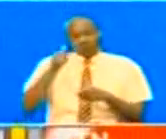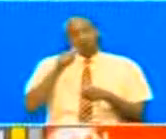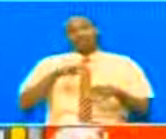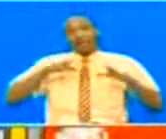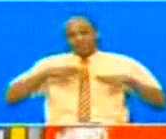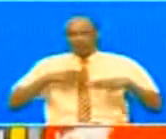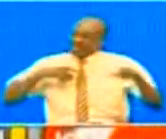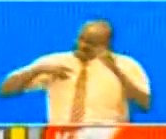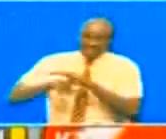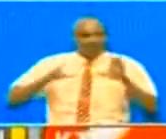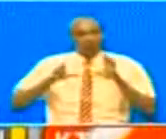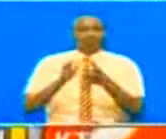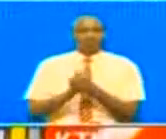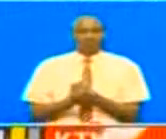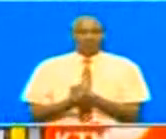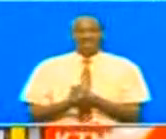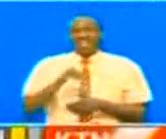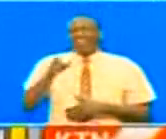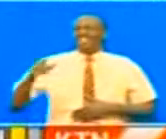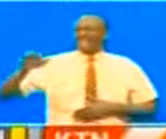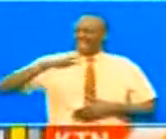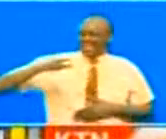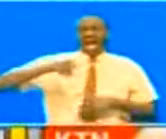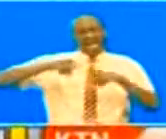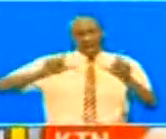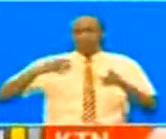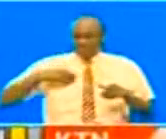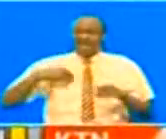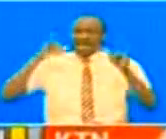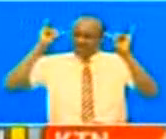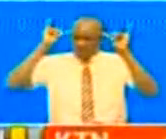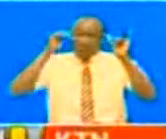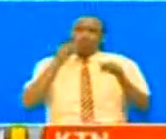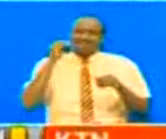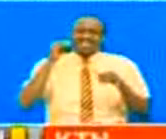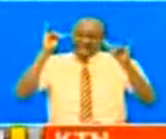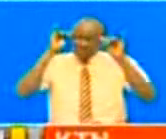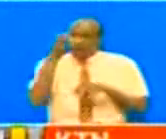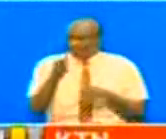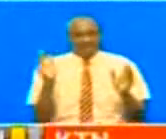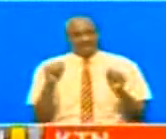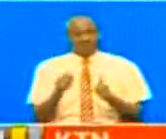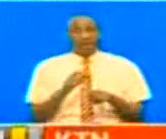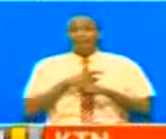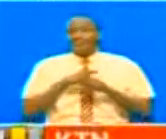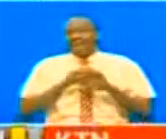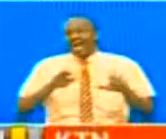Samburu. This is an area that you don't even allow the Ingwasi cattle to, you know, to graze in. Mashamba ni